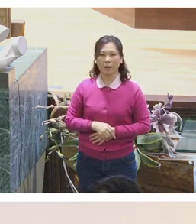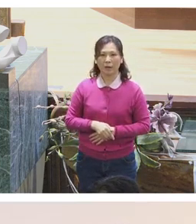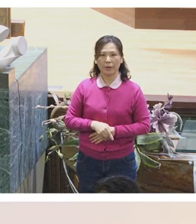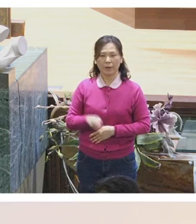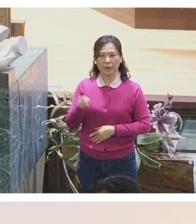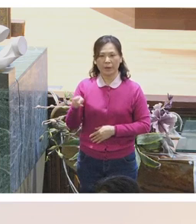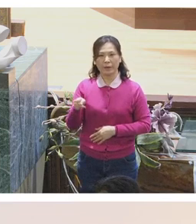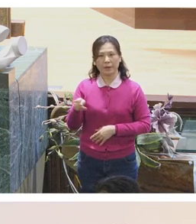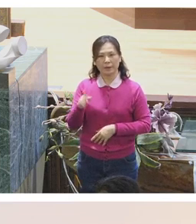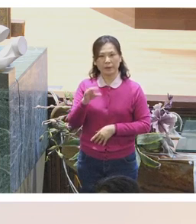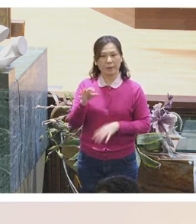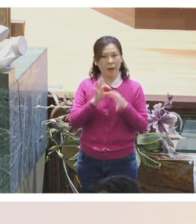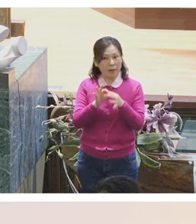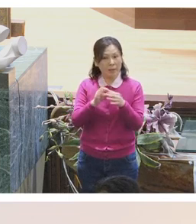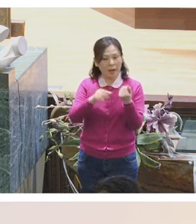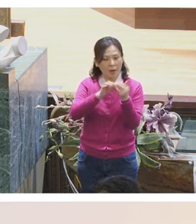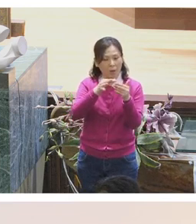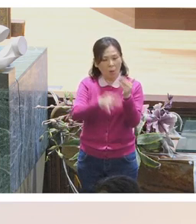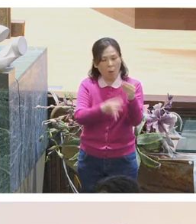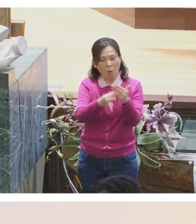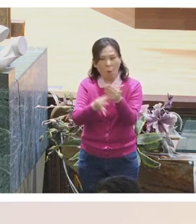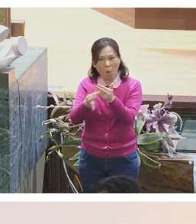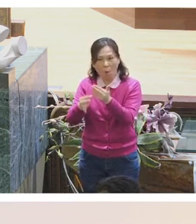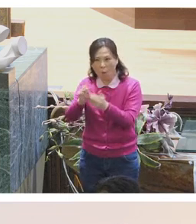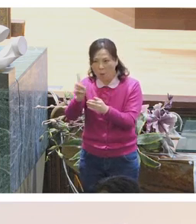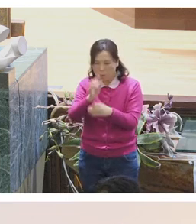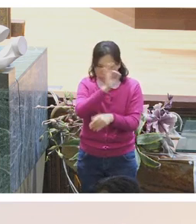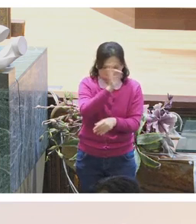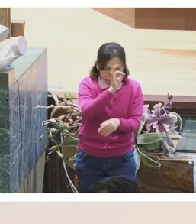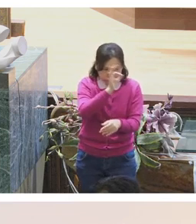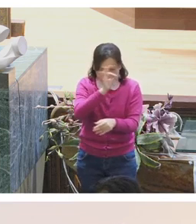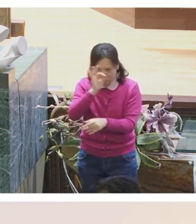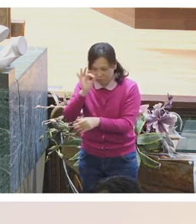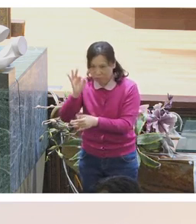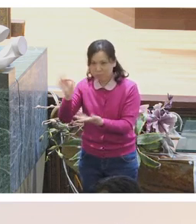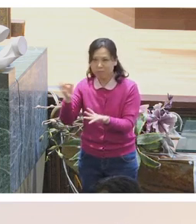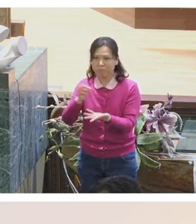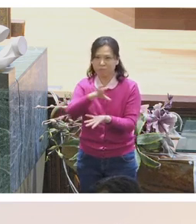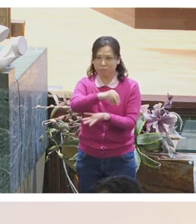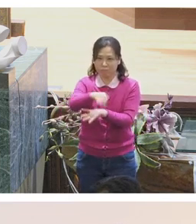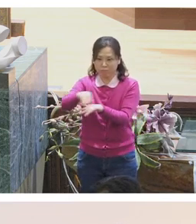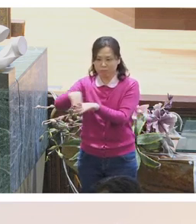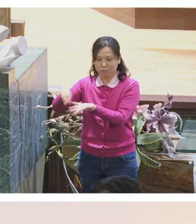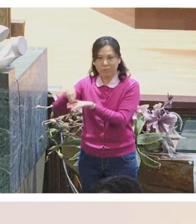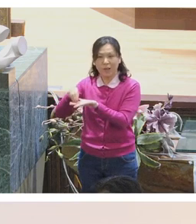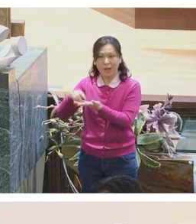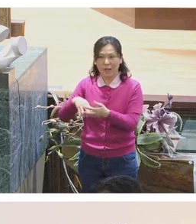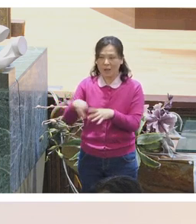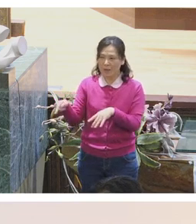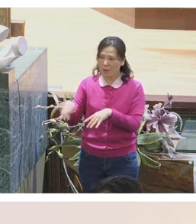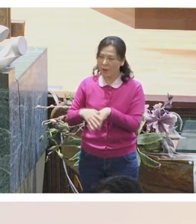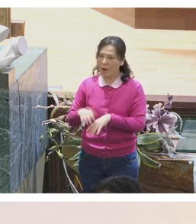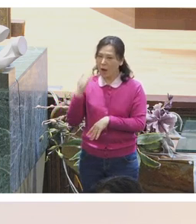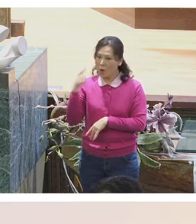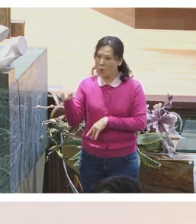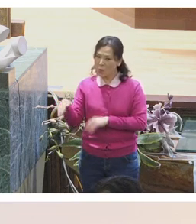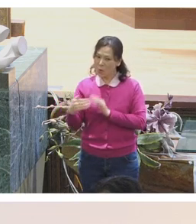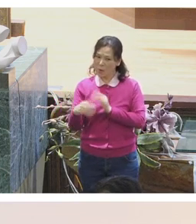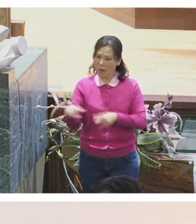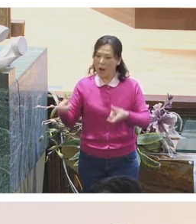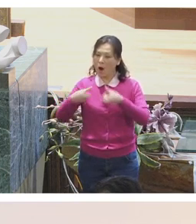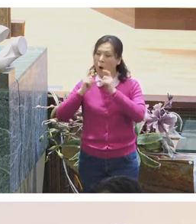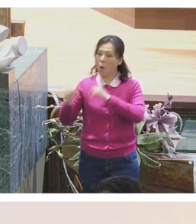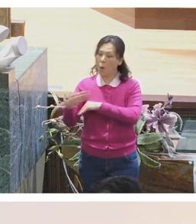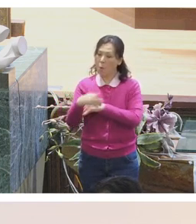些相关的法规找出来。好，然后我就去看说，哎，他如果不回收，拒绝我回收的话，